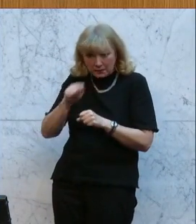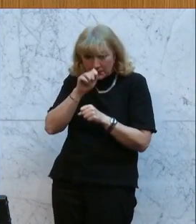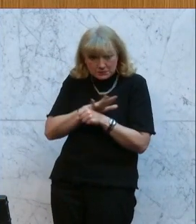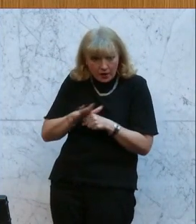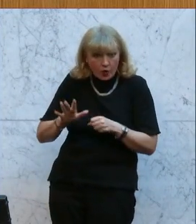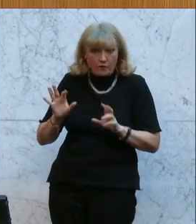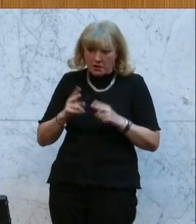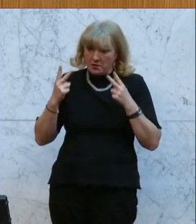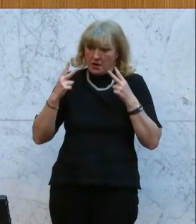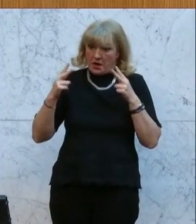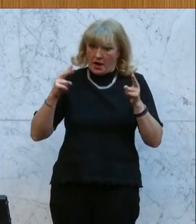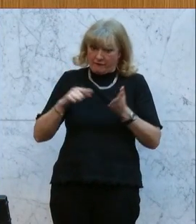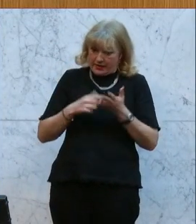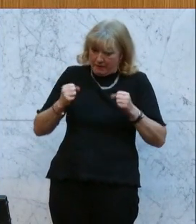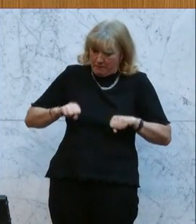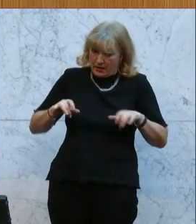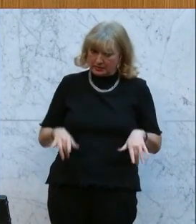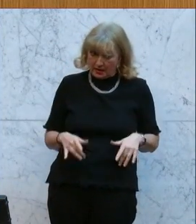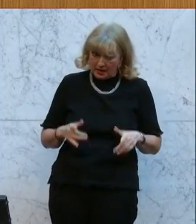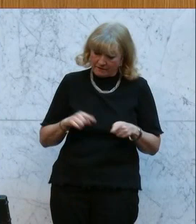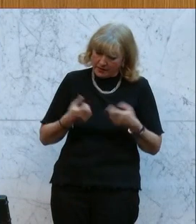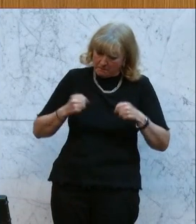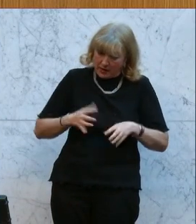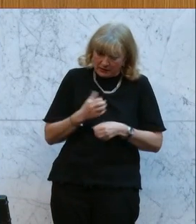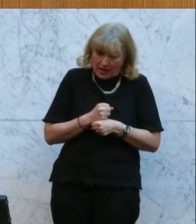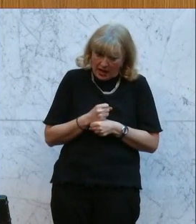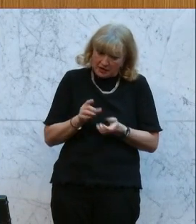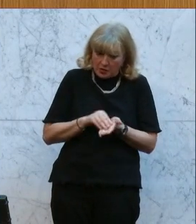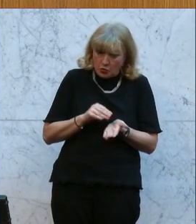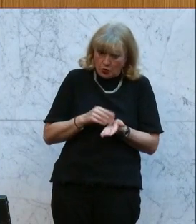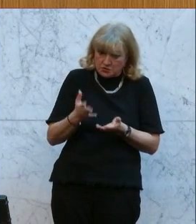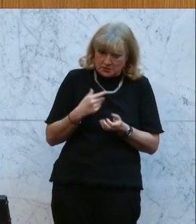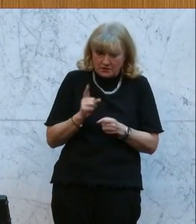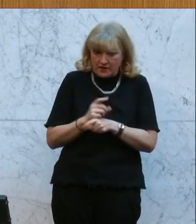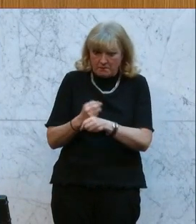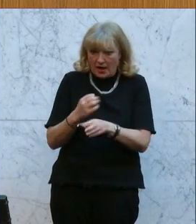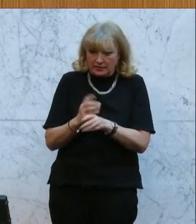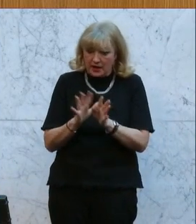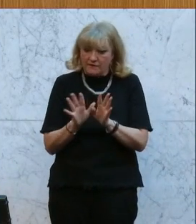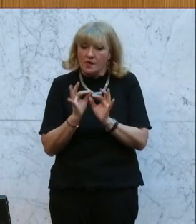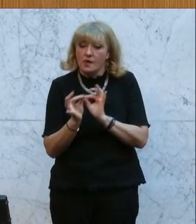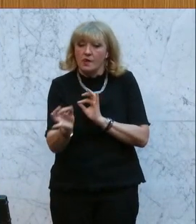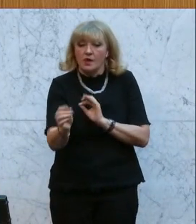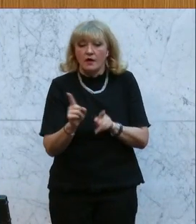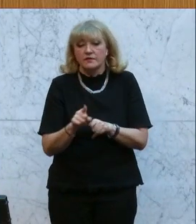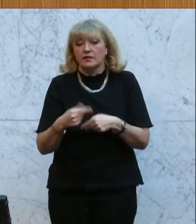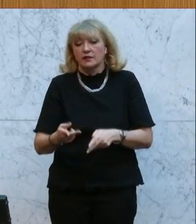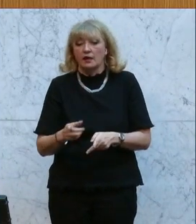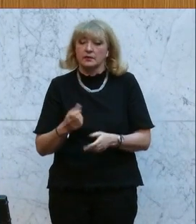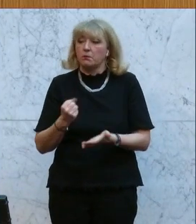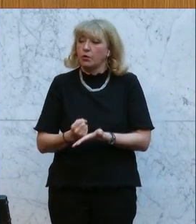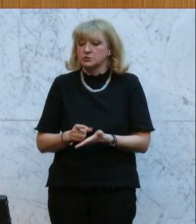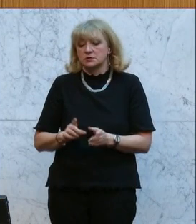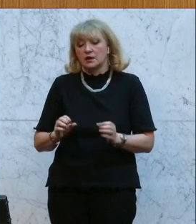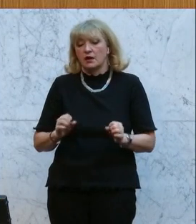Macht weiterhin? Nehmen sie zum Machterhalt auch die Medien an die Leine? Schieben sie sich weiterhin Posten zu?